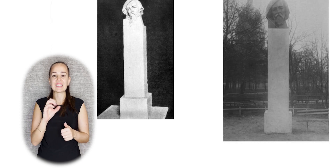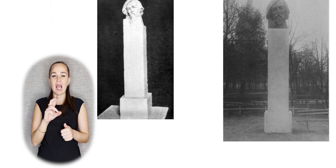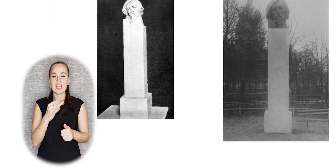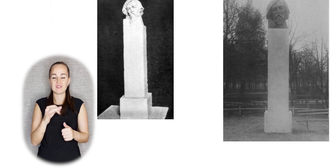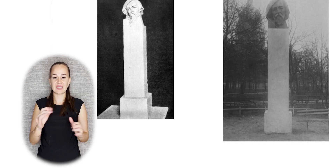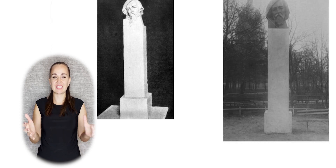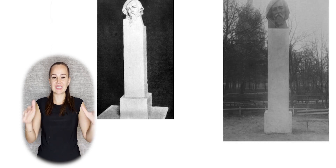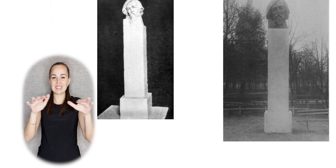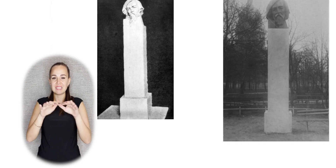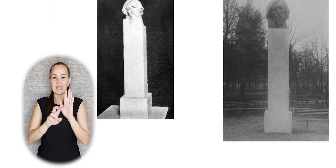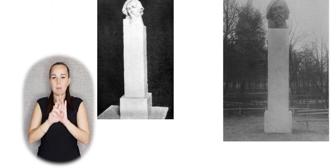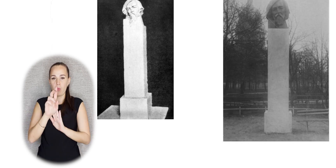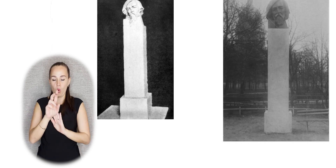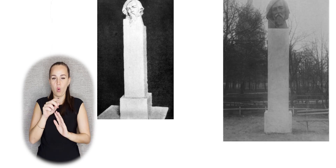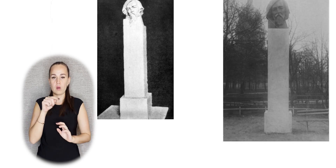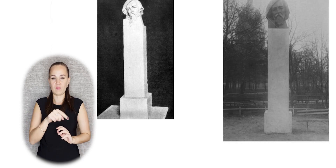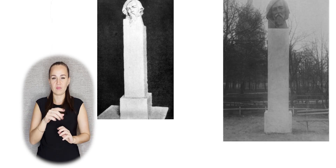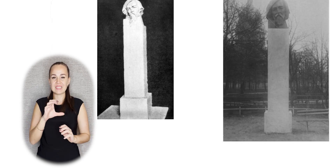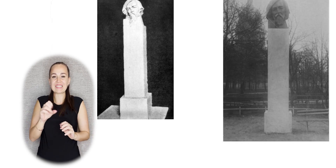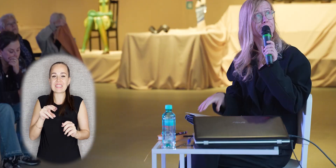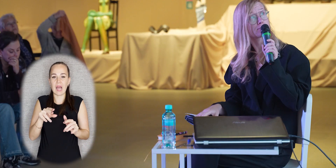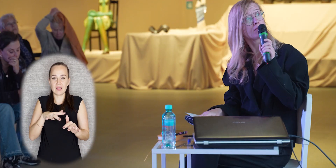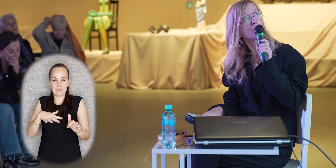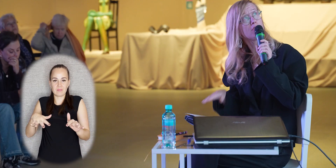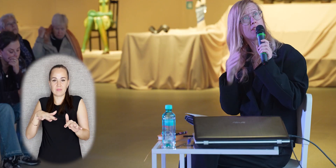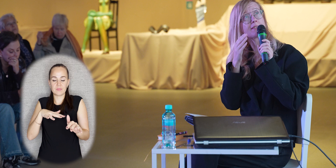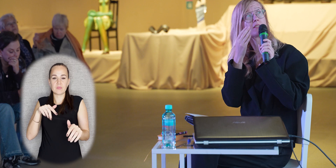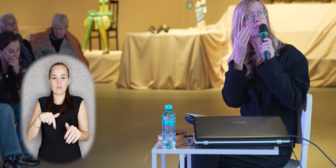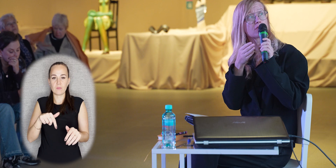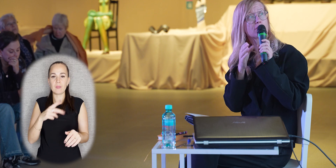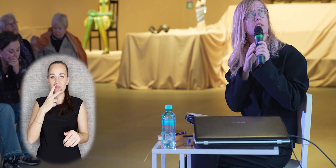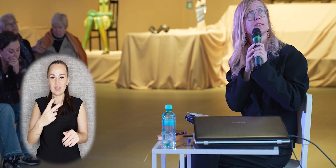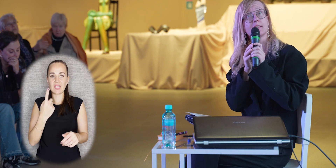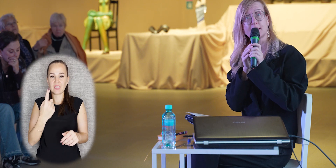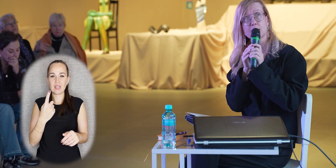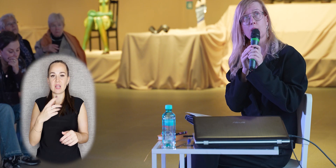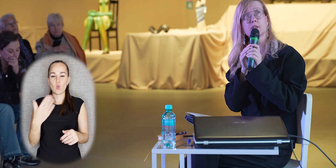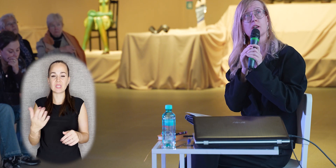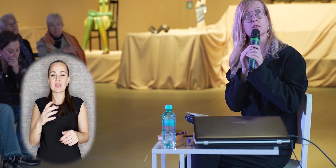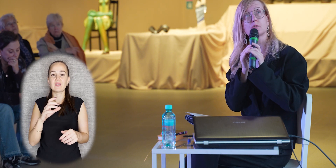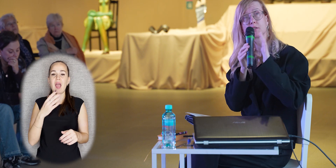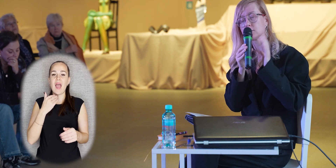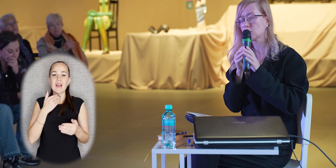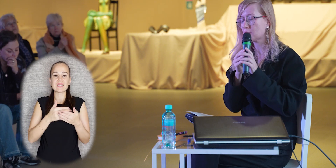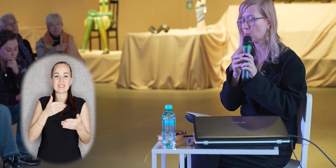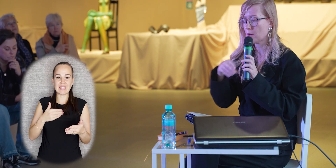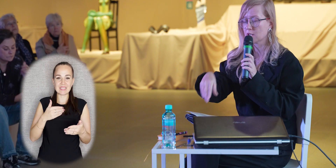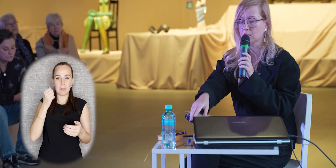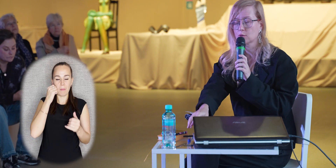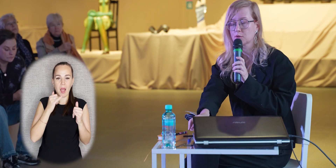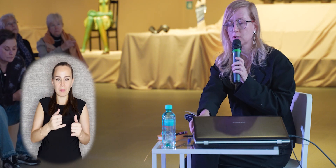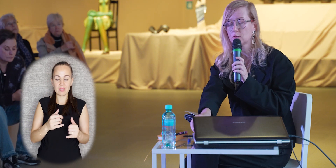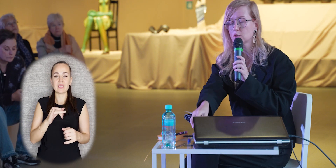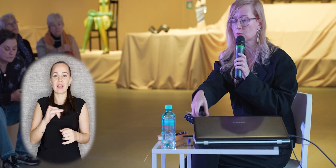Исаакиевского собора в Александровском саду. Вы видите с одной стороны эскиз памятника, а с другой стороны уже сам